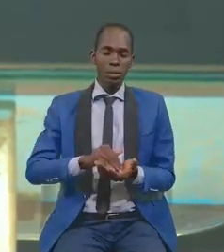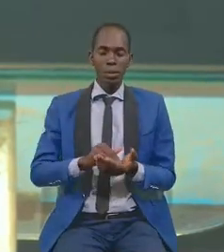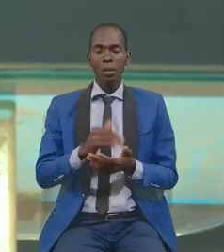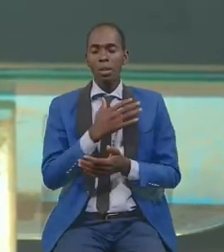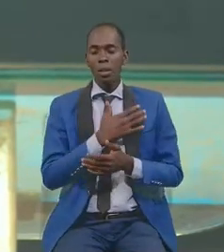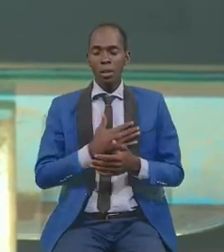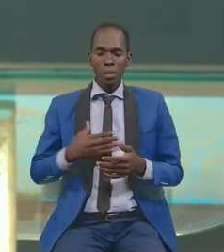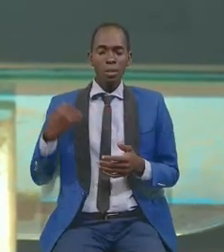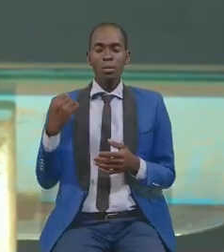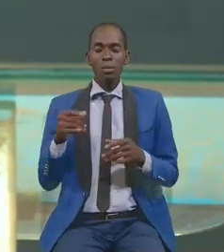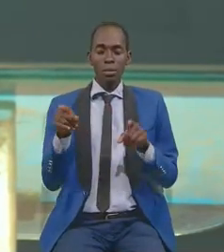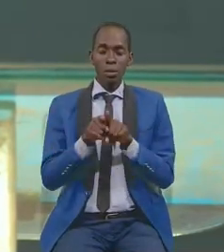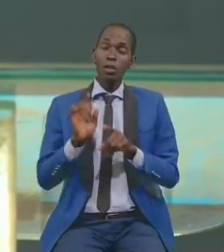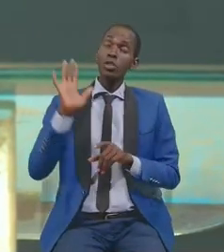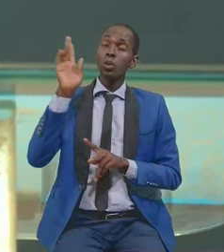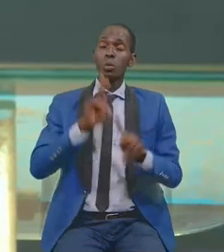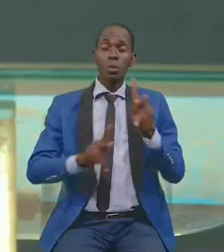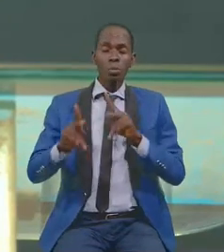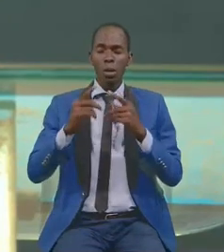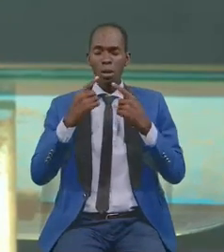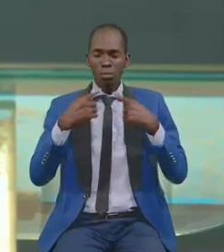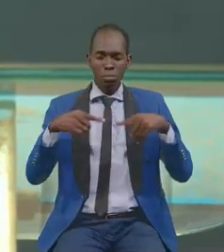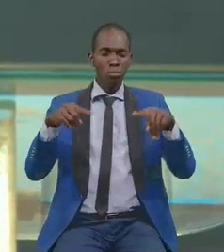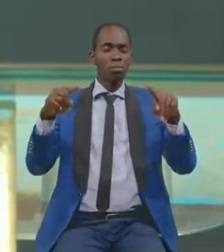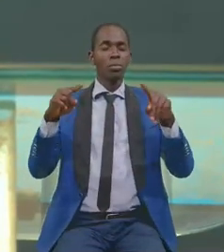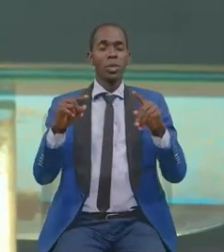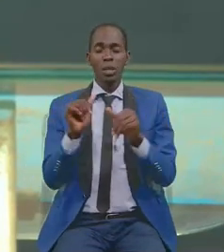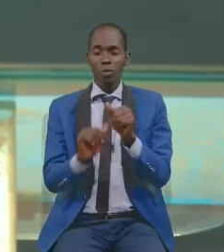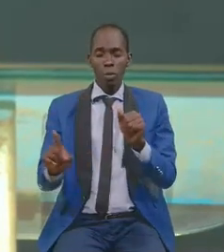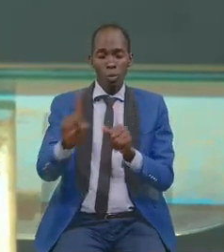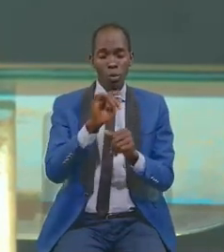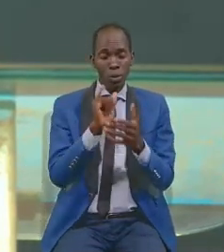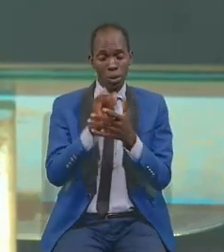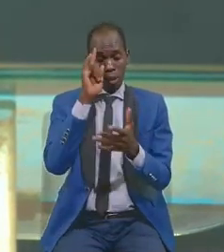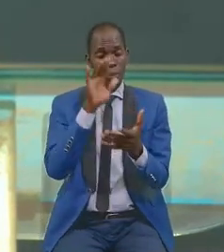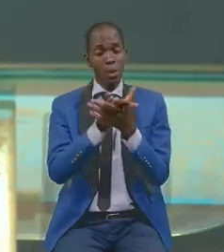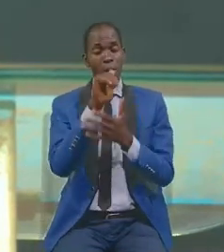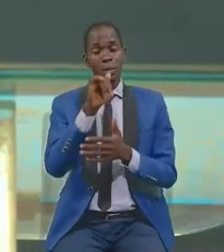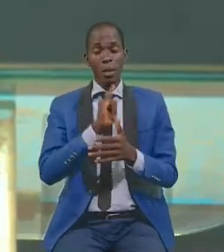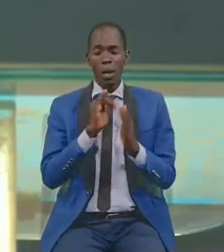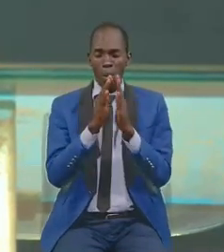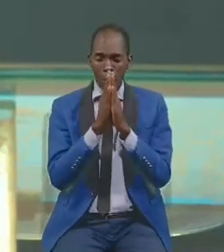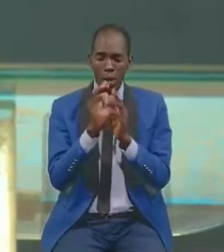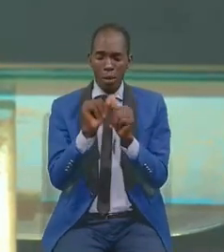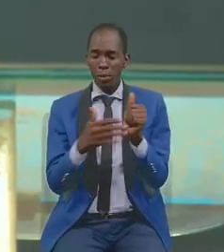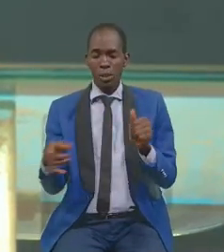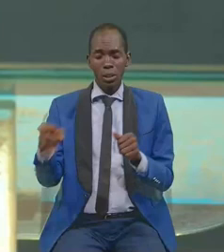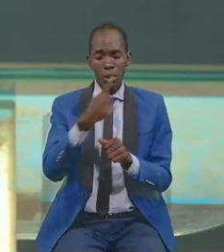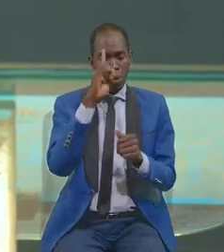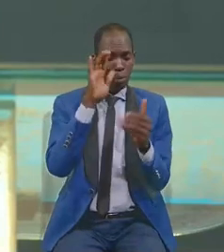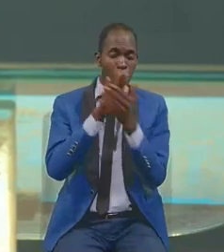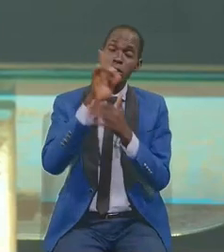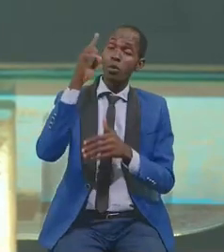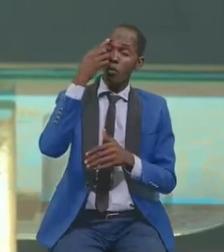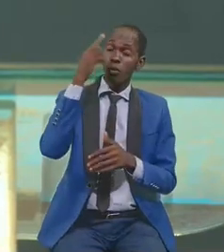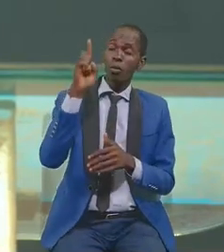Et comme ton peuple, comme chacun, tous ceux qui croient, comme ils déclarent que la chose pour laquelle ils te croient, que